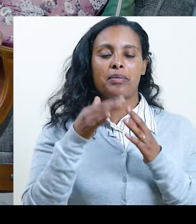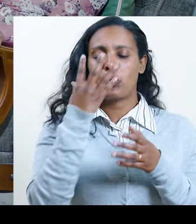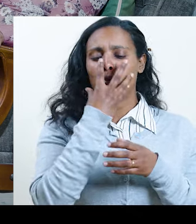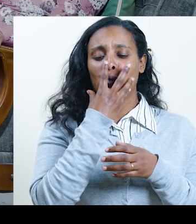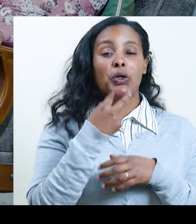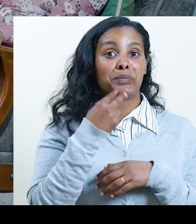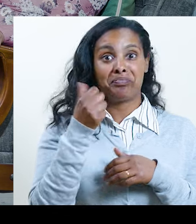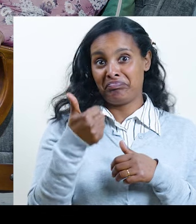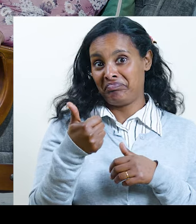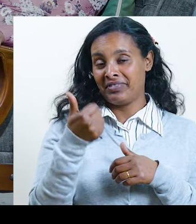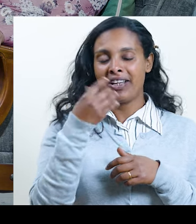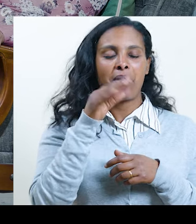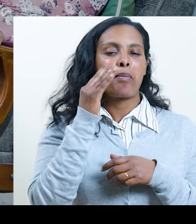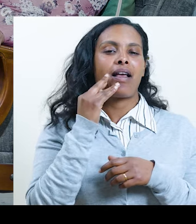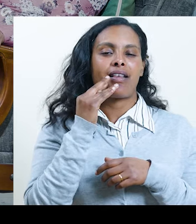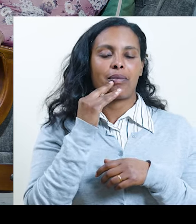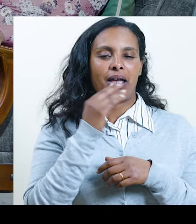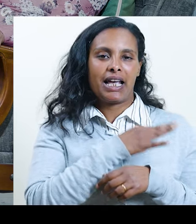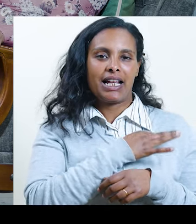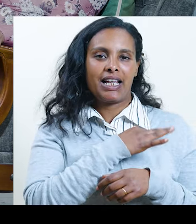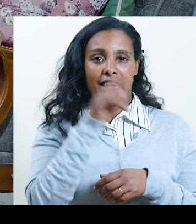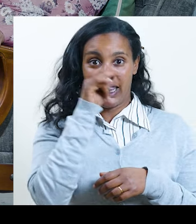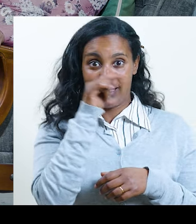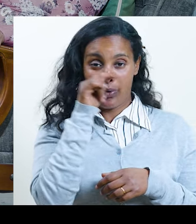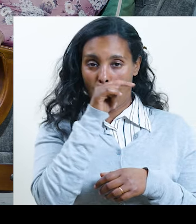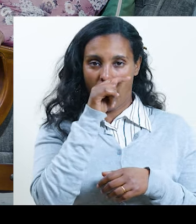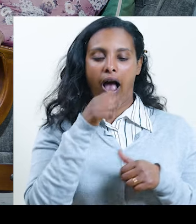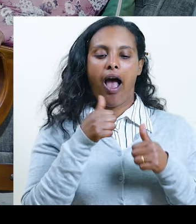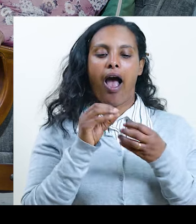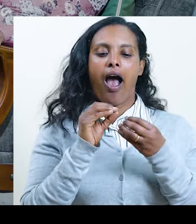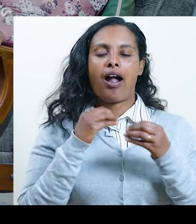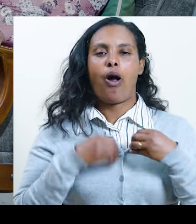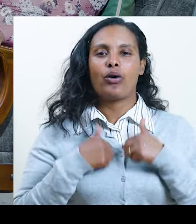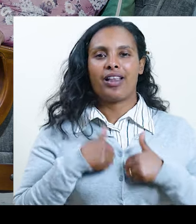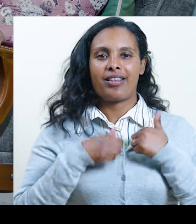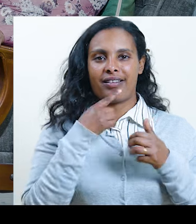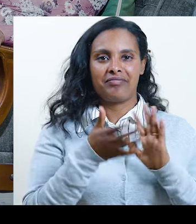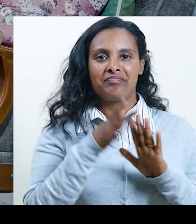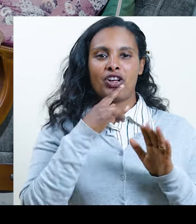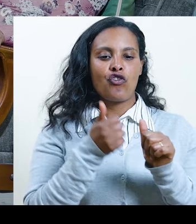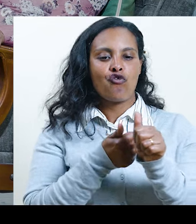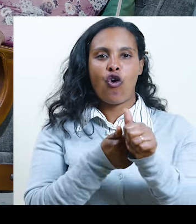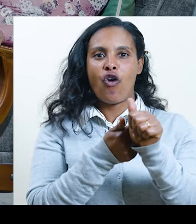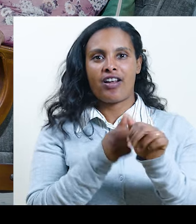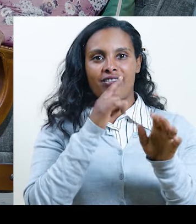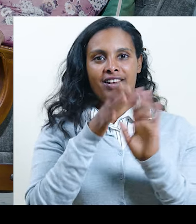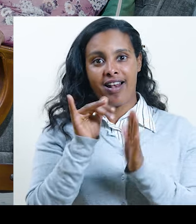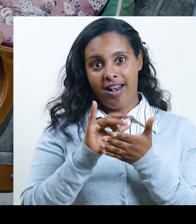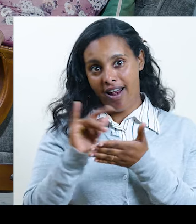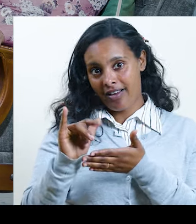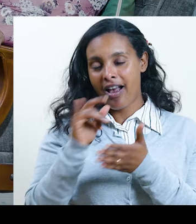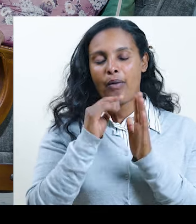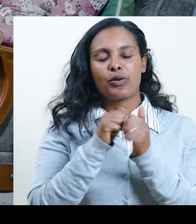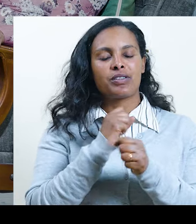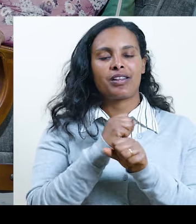ይህን የመሰለ ቆንጆ ድምፅ ሜላት በግሏ የቲክቶክ አካውንት አላት፣ ሜላት ተሰማ ይሰኛል። እሱን ፎሎ አድርጓት። እንዲሁም